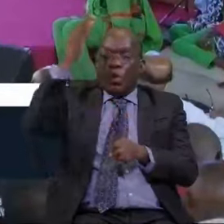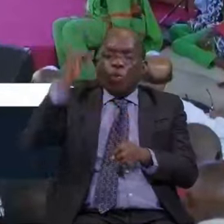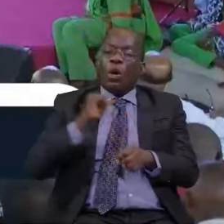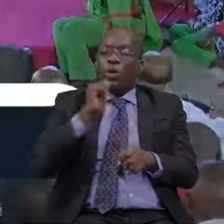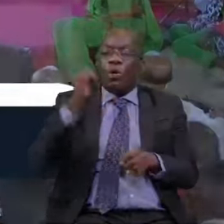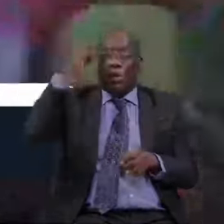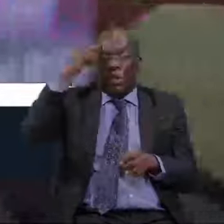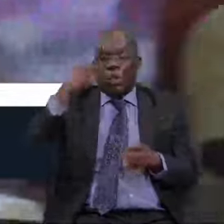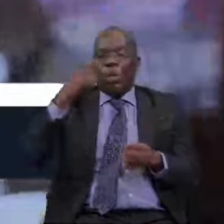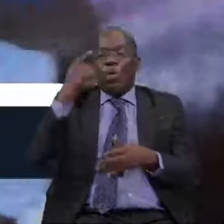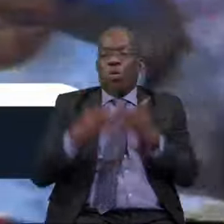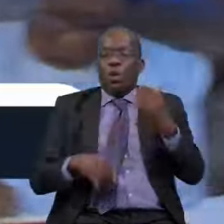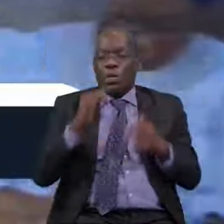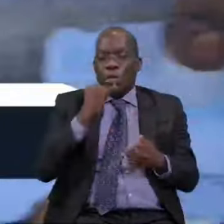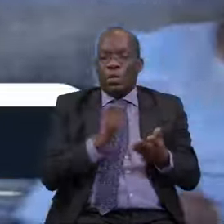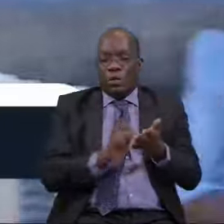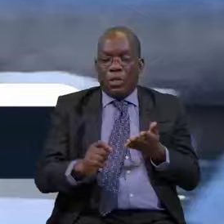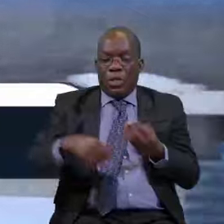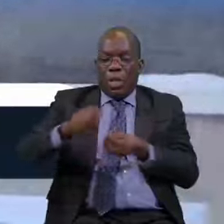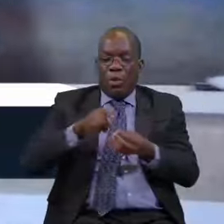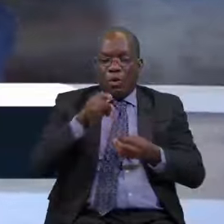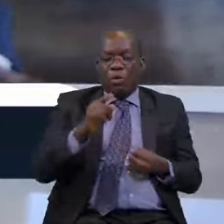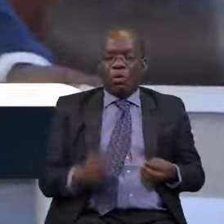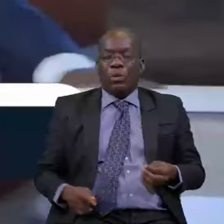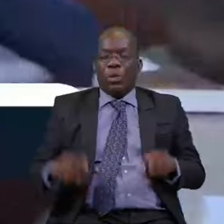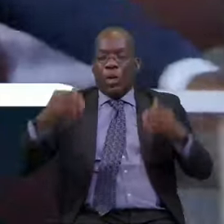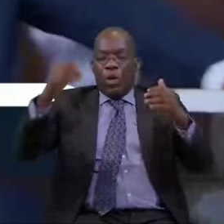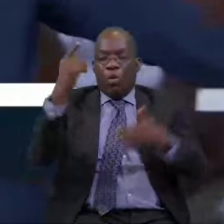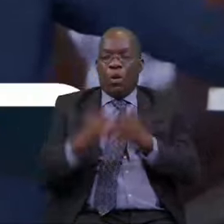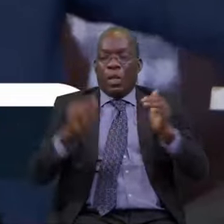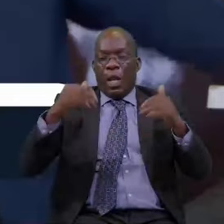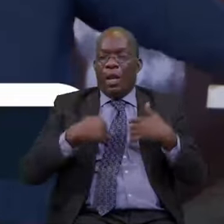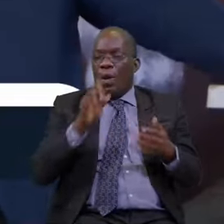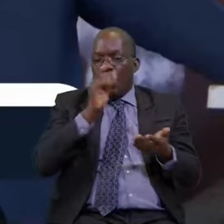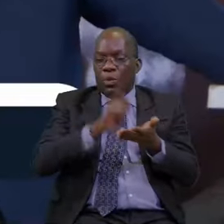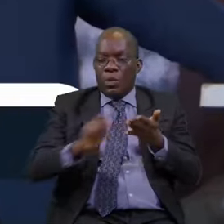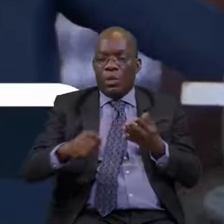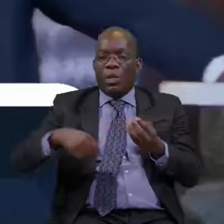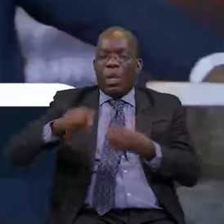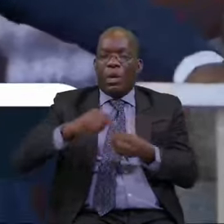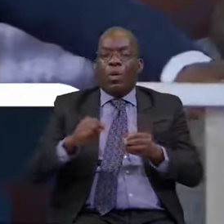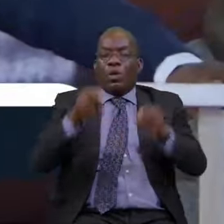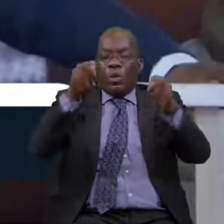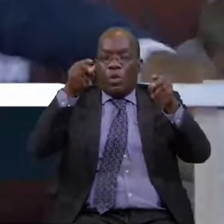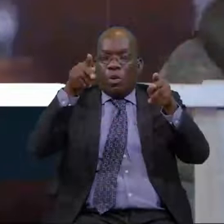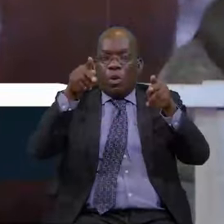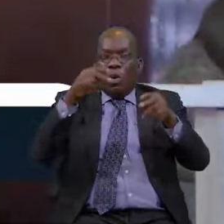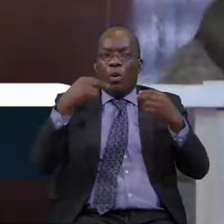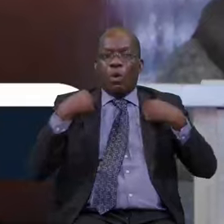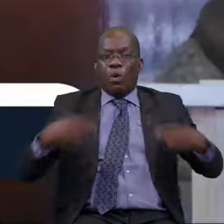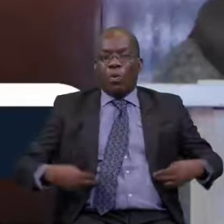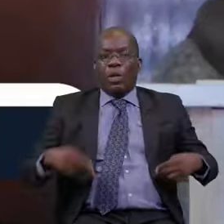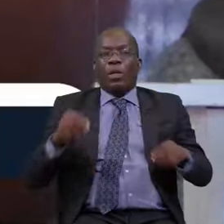à ce qui a été écrit sur vous et ce qui a été écrit sur l'humanité en